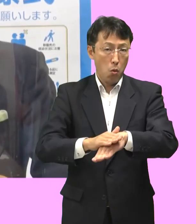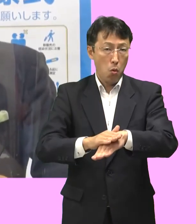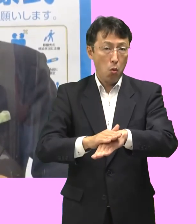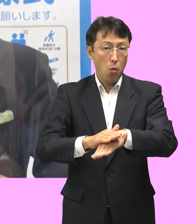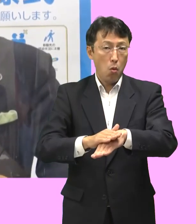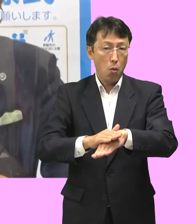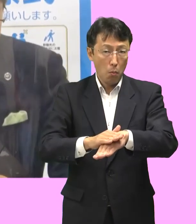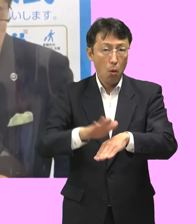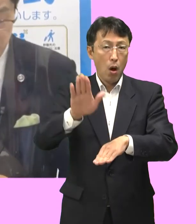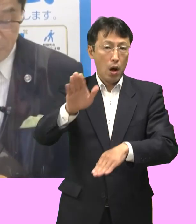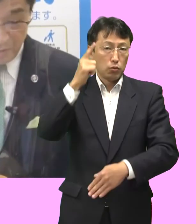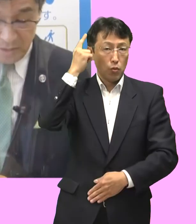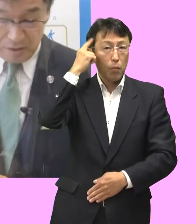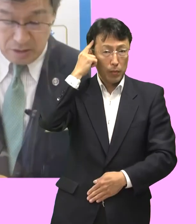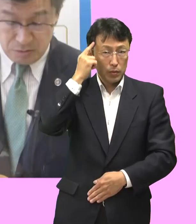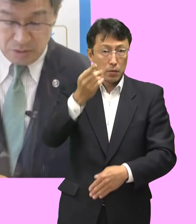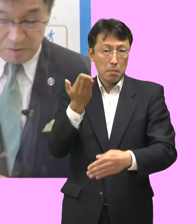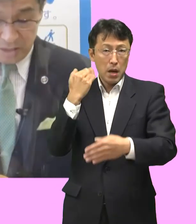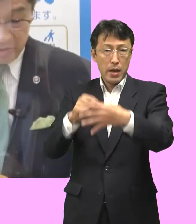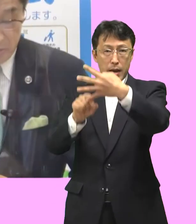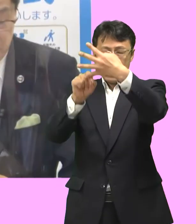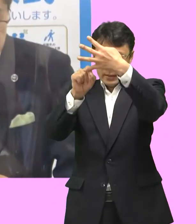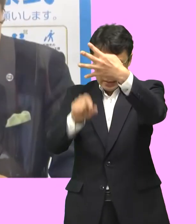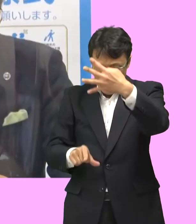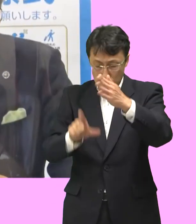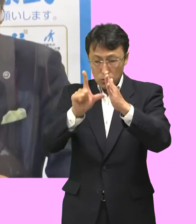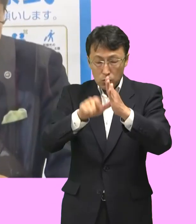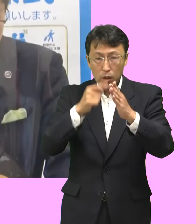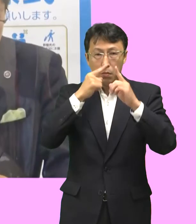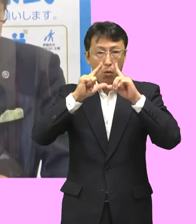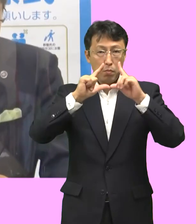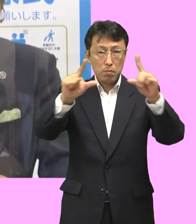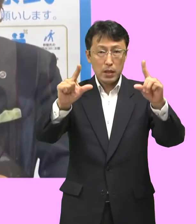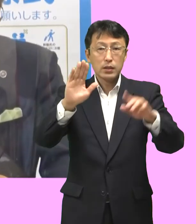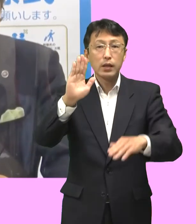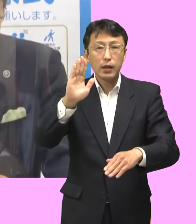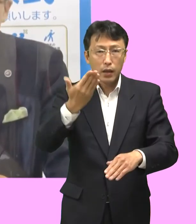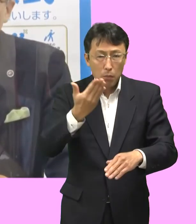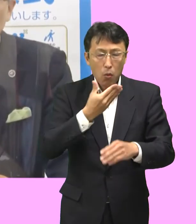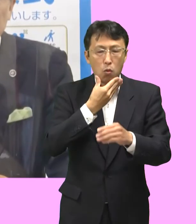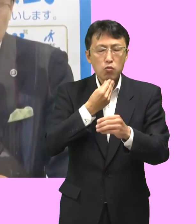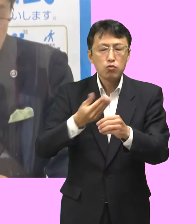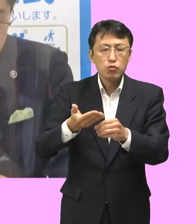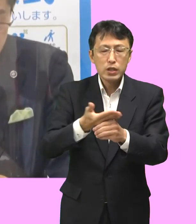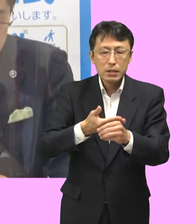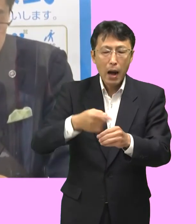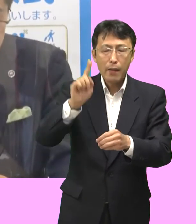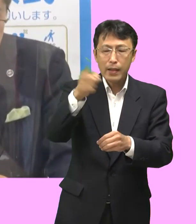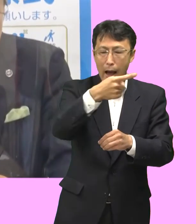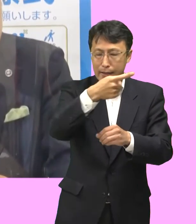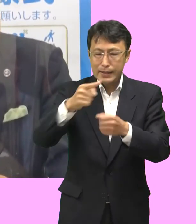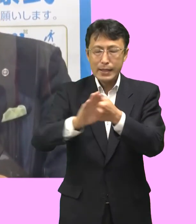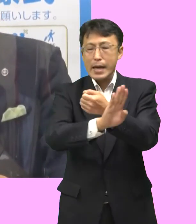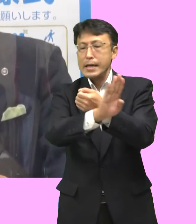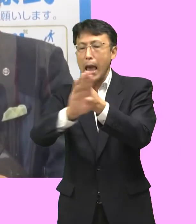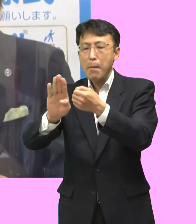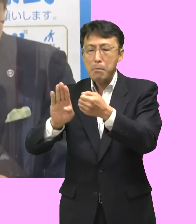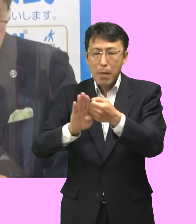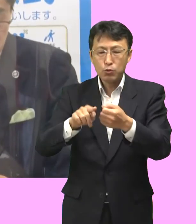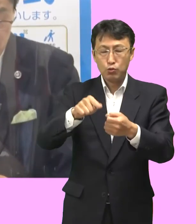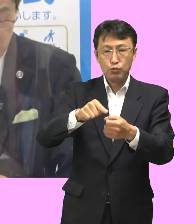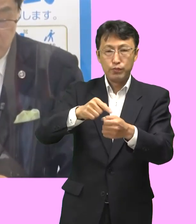の会見で申し上げましたけれども、福島第一原発 の、 発電によって受益を受けてい